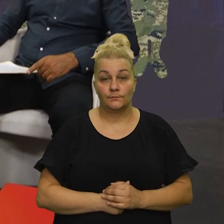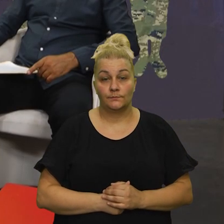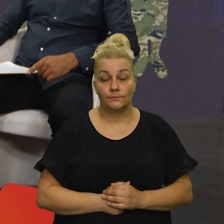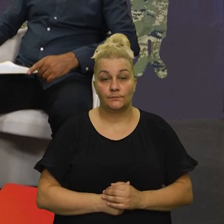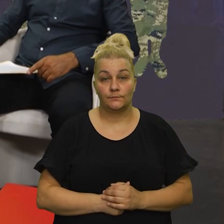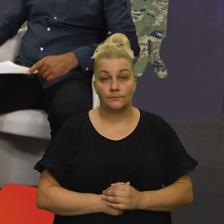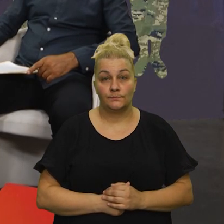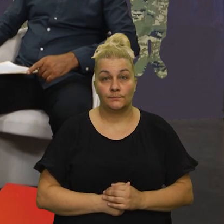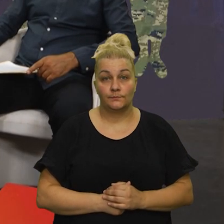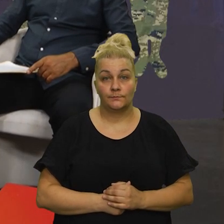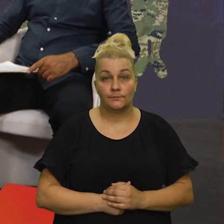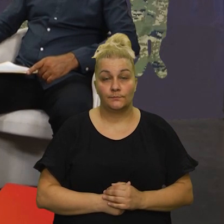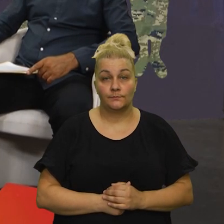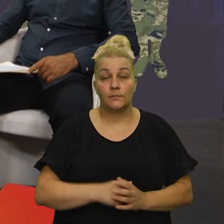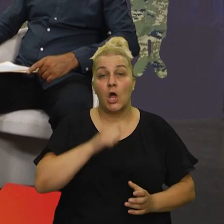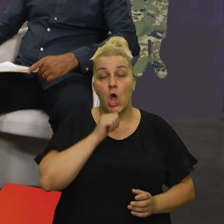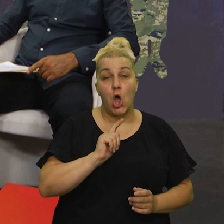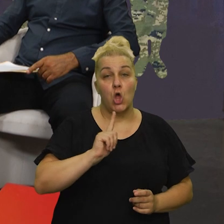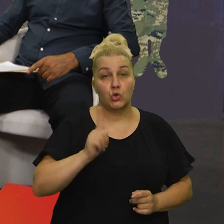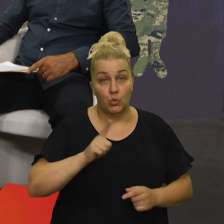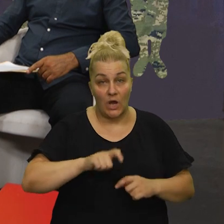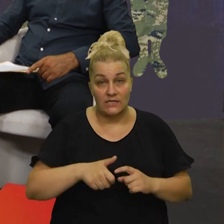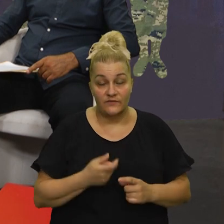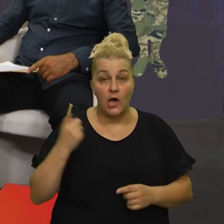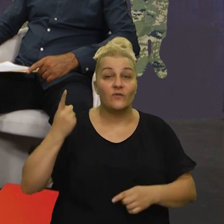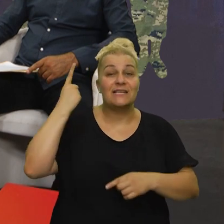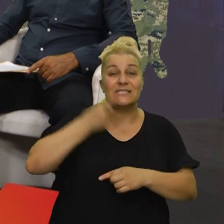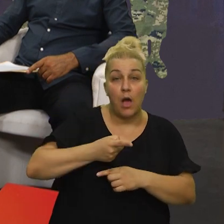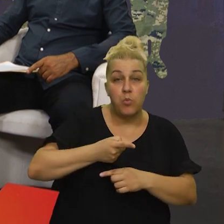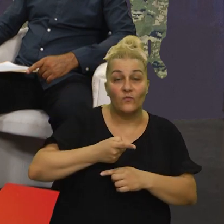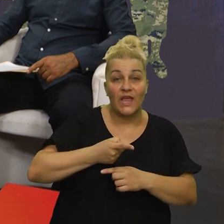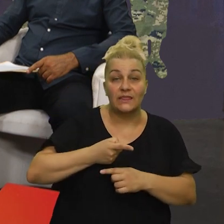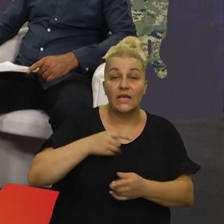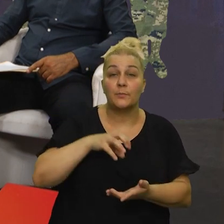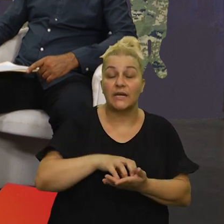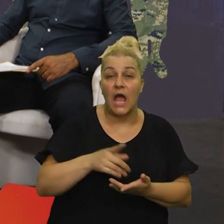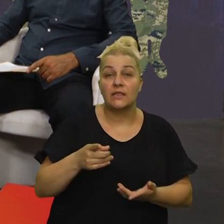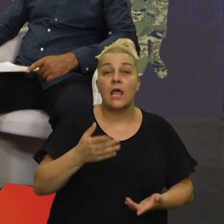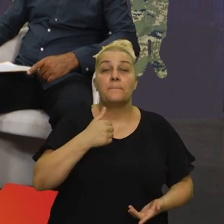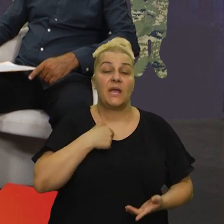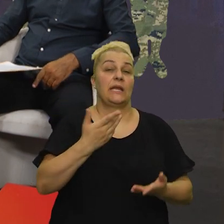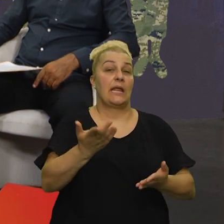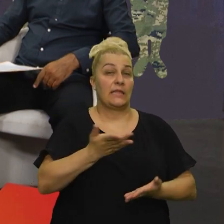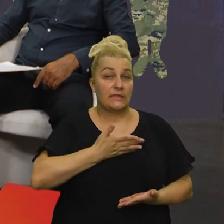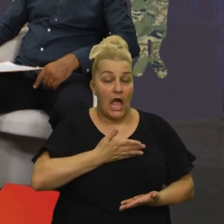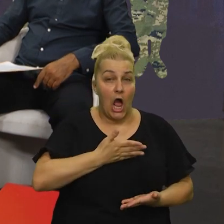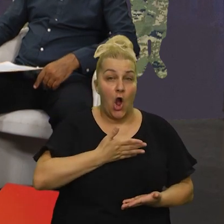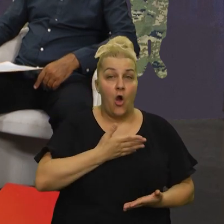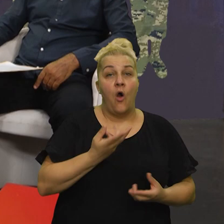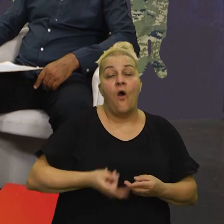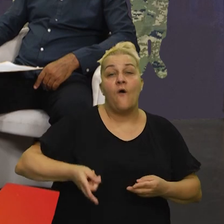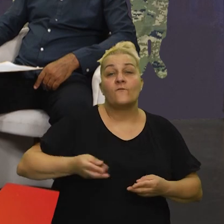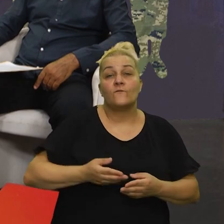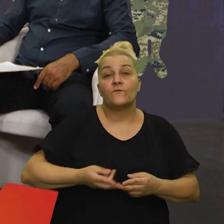I druga stvar, recimo, što je zapovjednik brigade je meni davao malo